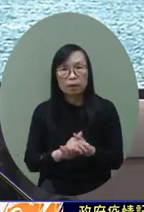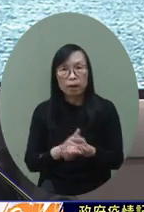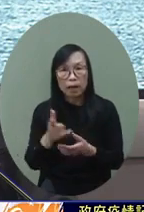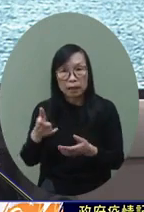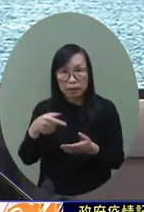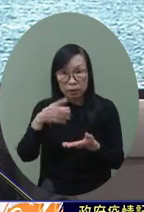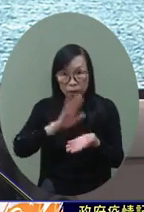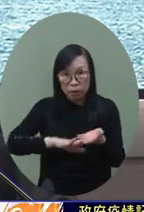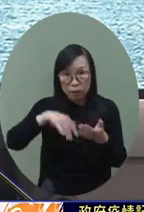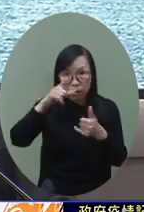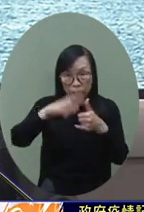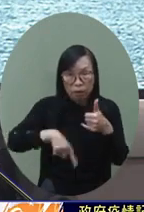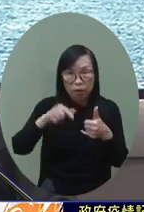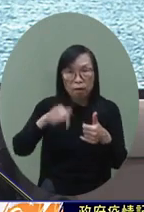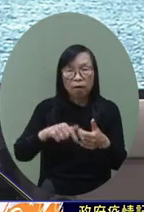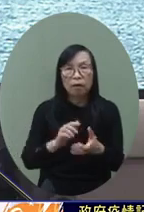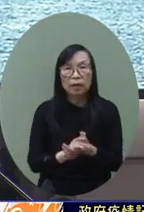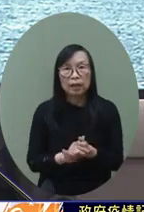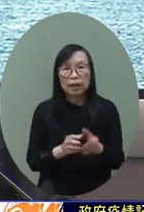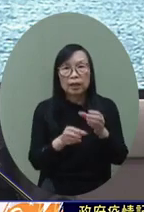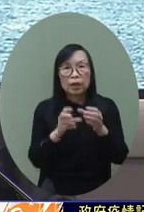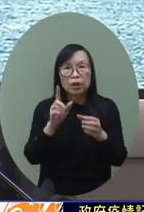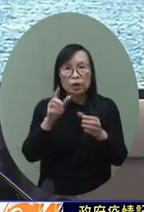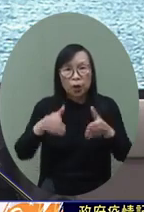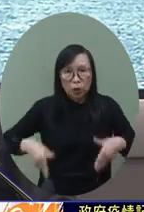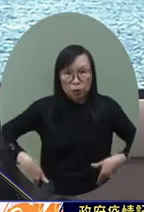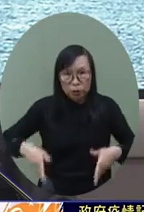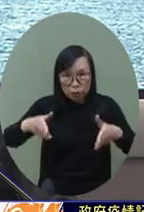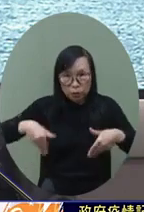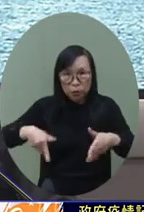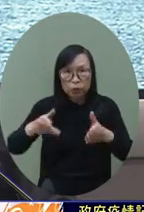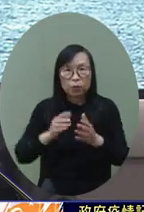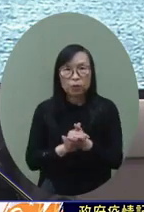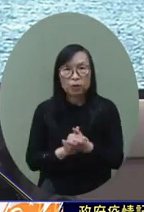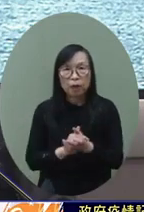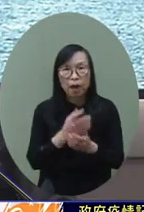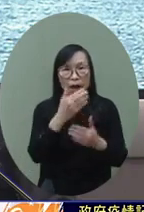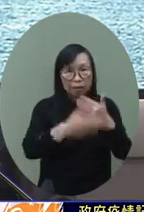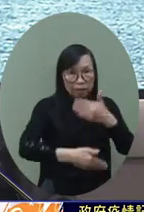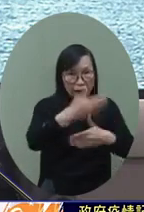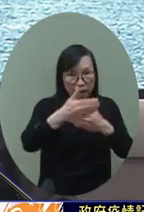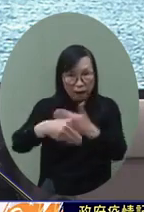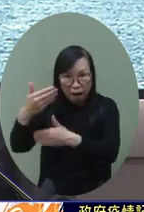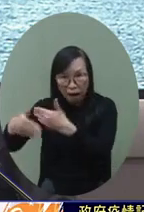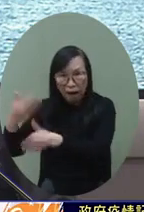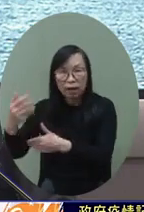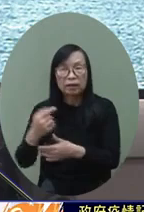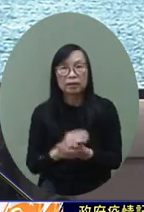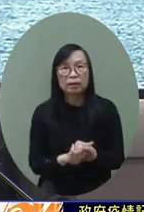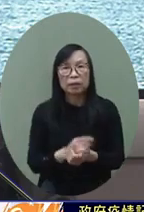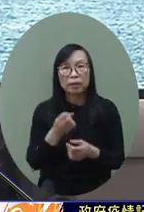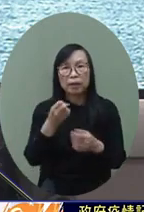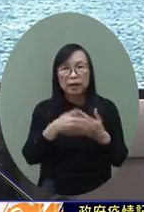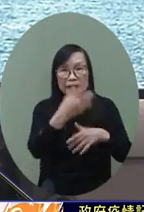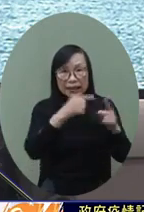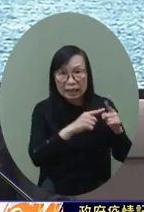個案咧，係因為嗰條村嗰個嘅每個大廈，同埋佢嗰啲市民居